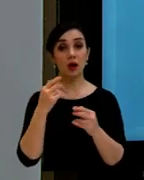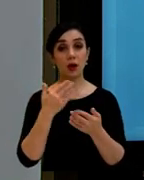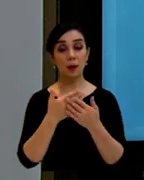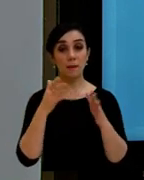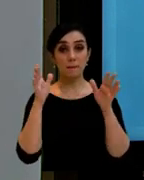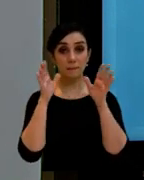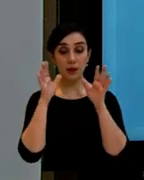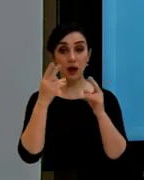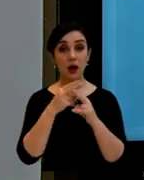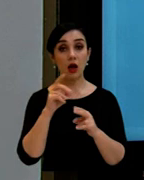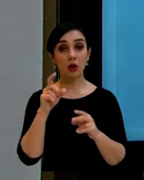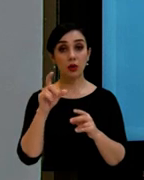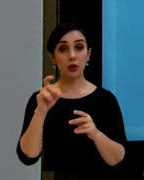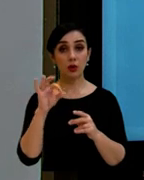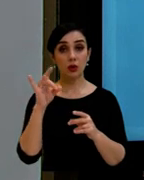namoz o'qiladigan qismi.